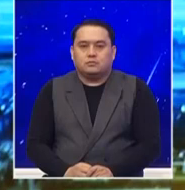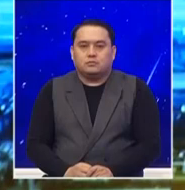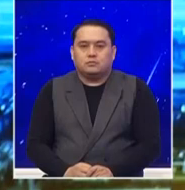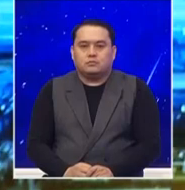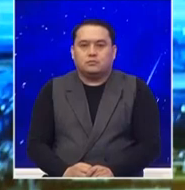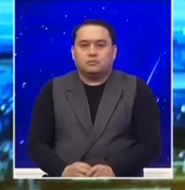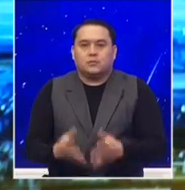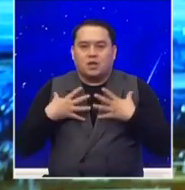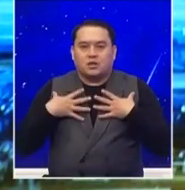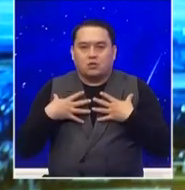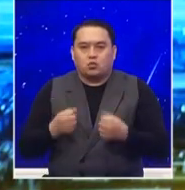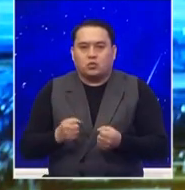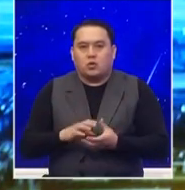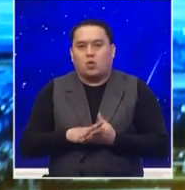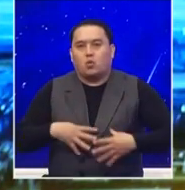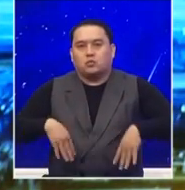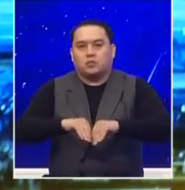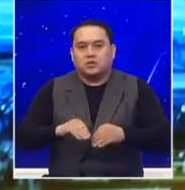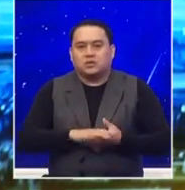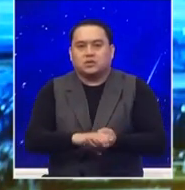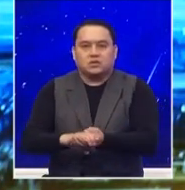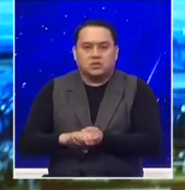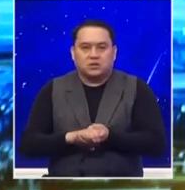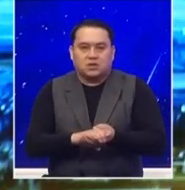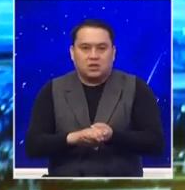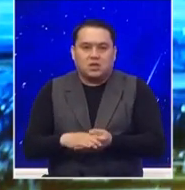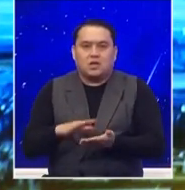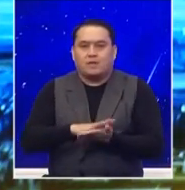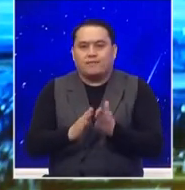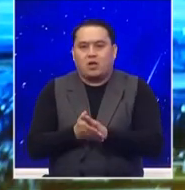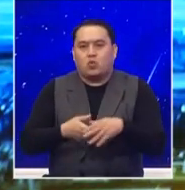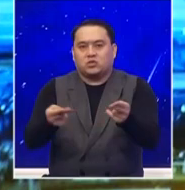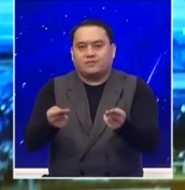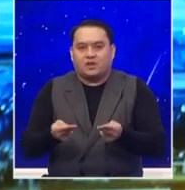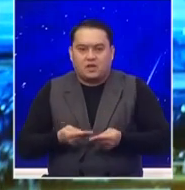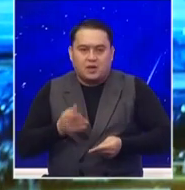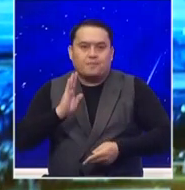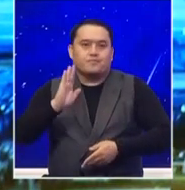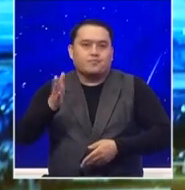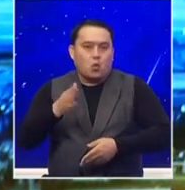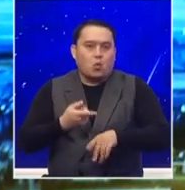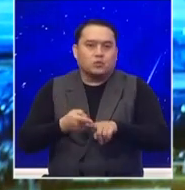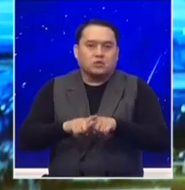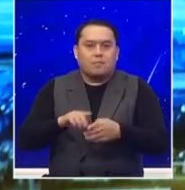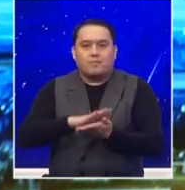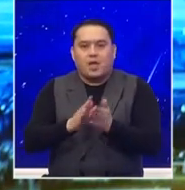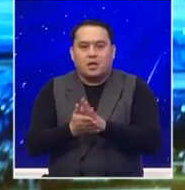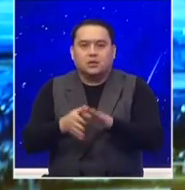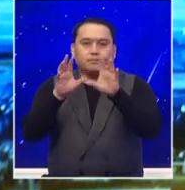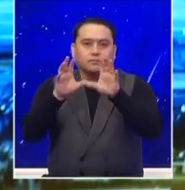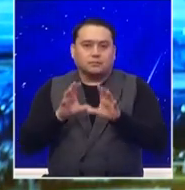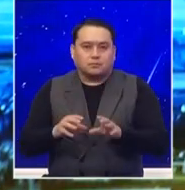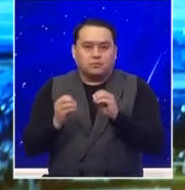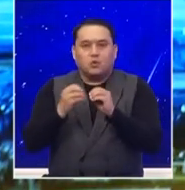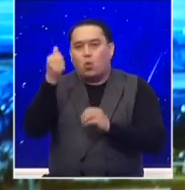Татулық отбасы тірегі. Ал ортада дау болса, медиаторлар екі жақты бітімгерлікке жетелейді. Биыл елде медиация заңының қабылданғанына